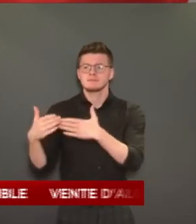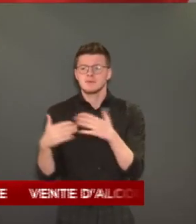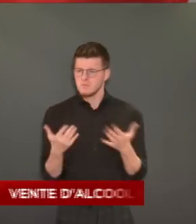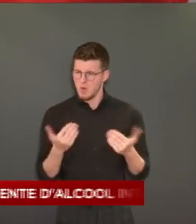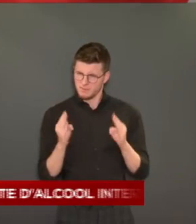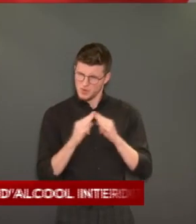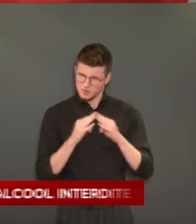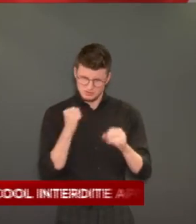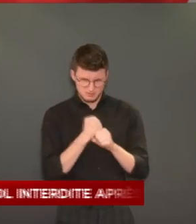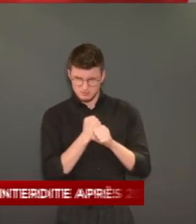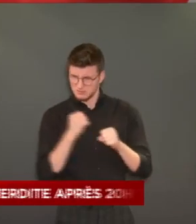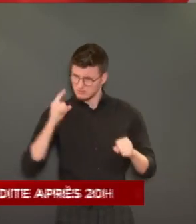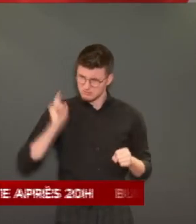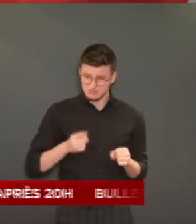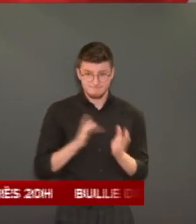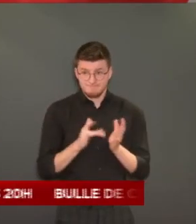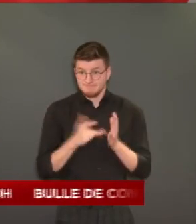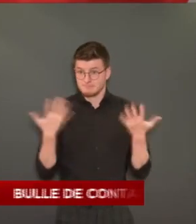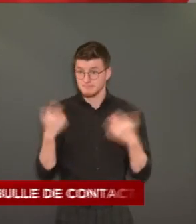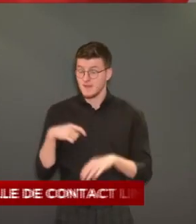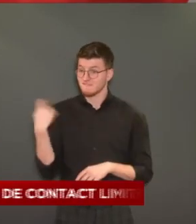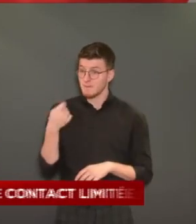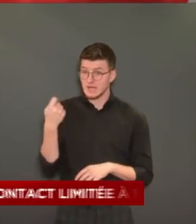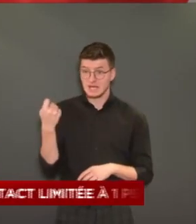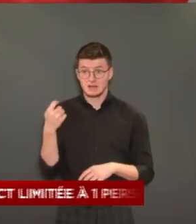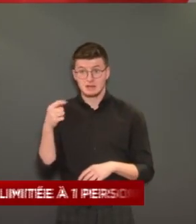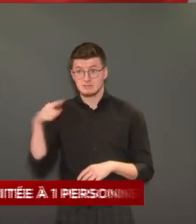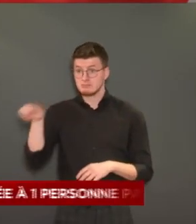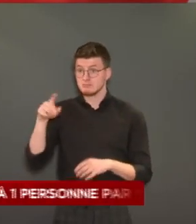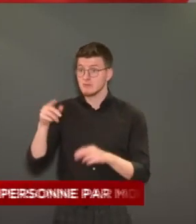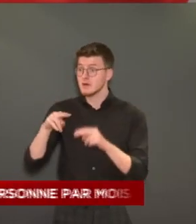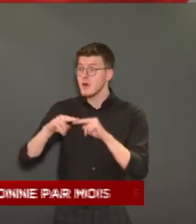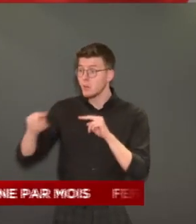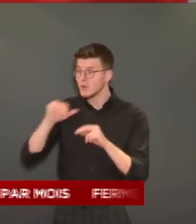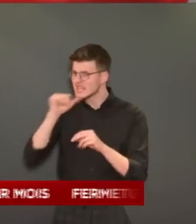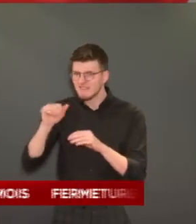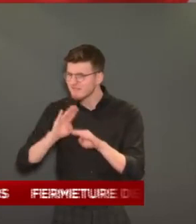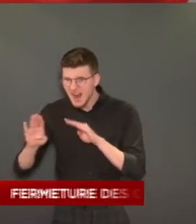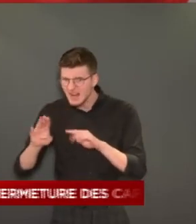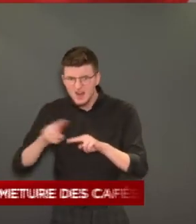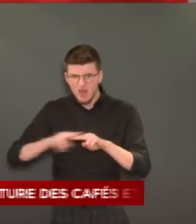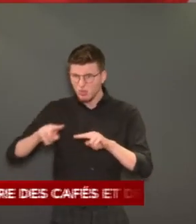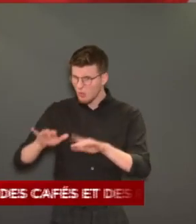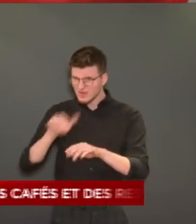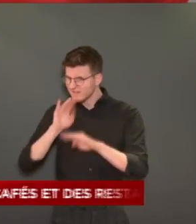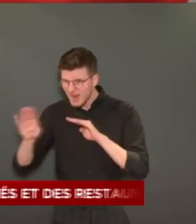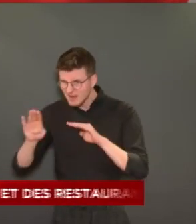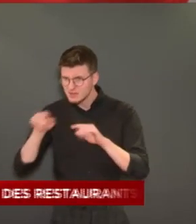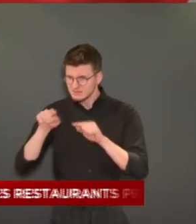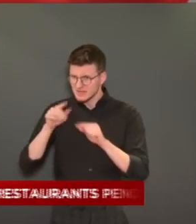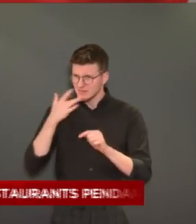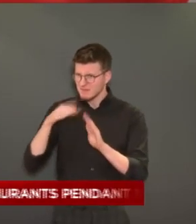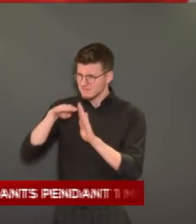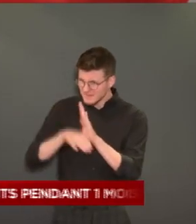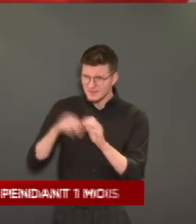La règle du télétravail, ce n'est pas parce qu'on manque de sécurité au niveau du travail. C'est juste parce qu'on a envie d'avoir moins